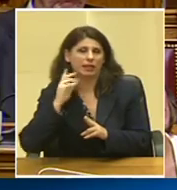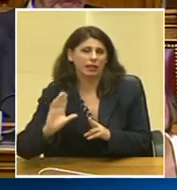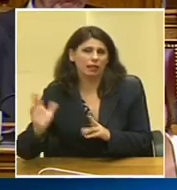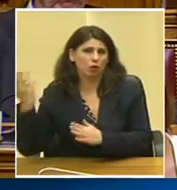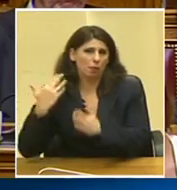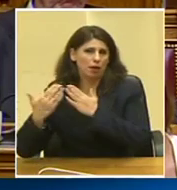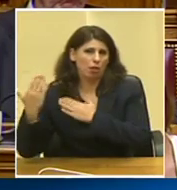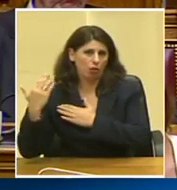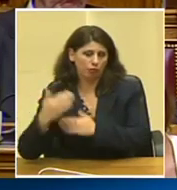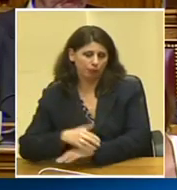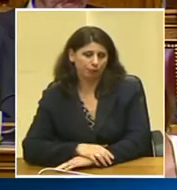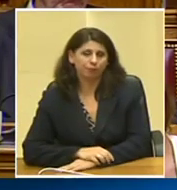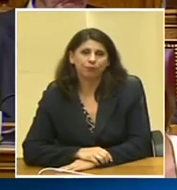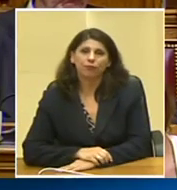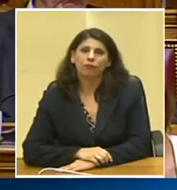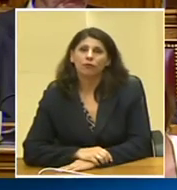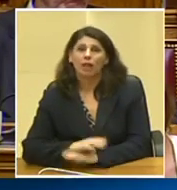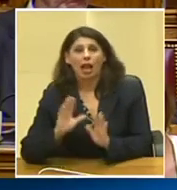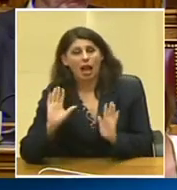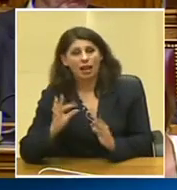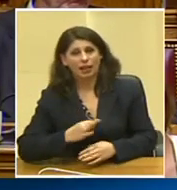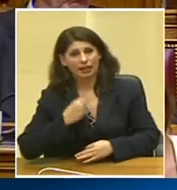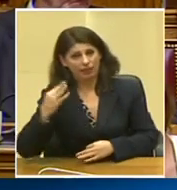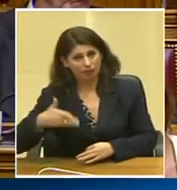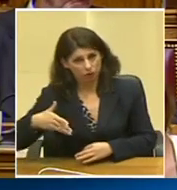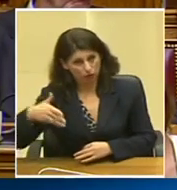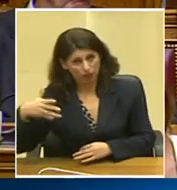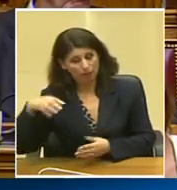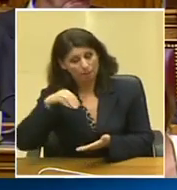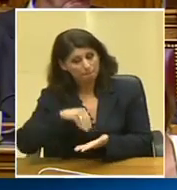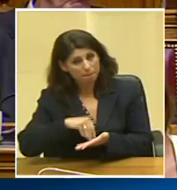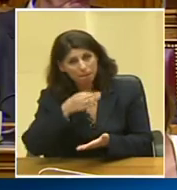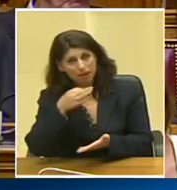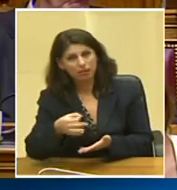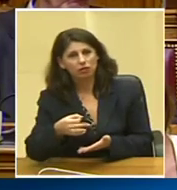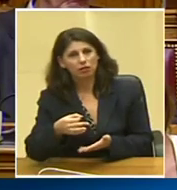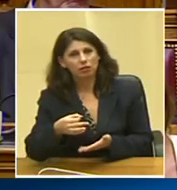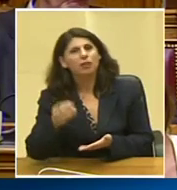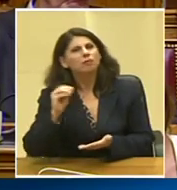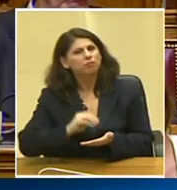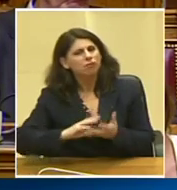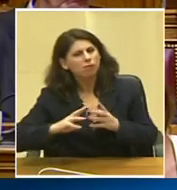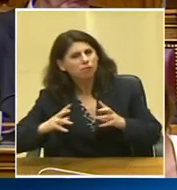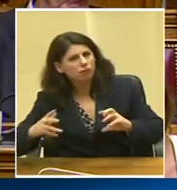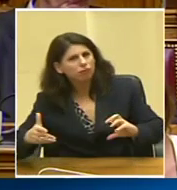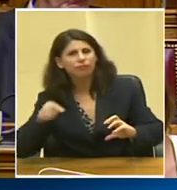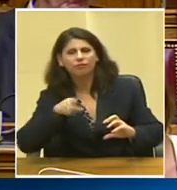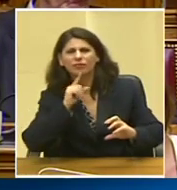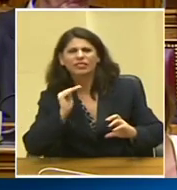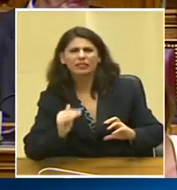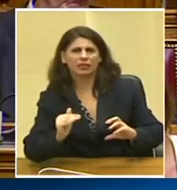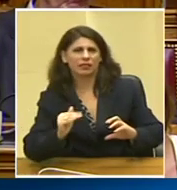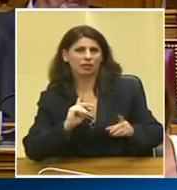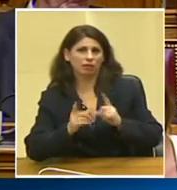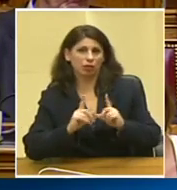παρελθόν. Όμως, κύριε Μητσοτάκη, ξαναλέτε, ξαναδιαστρεβλώνετε την ίδια τη συμφωνία, εσείς